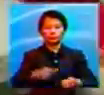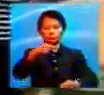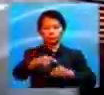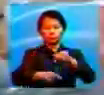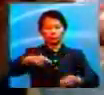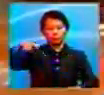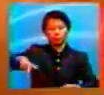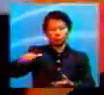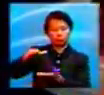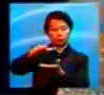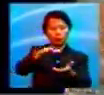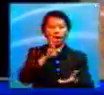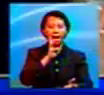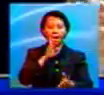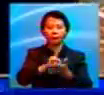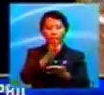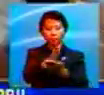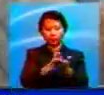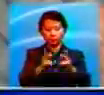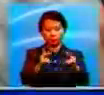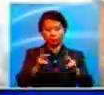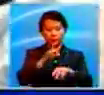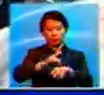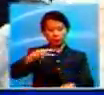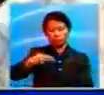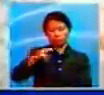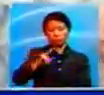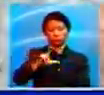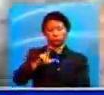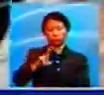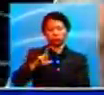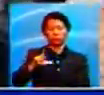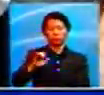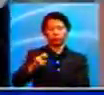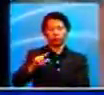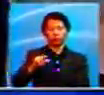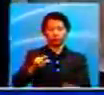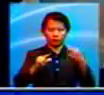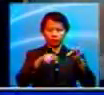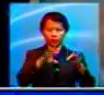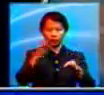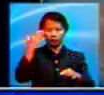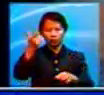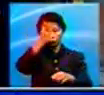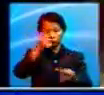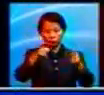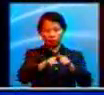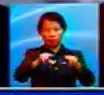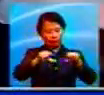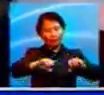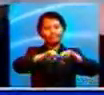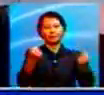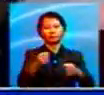Mengenai kelewatan penyaluran bekalan air di beberapa kawasan di Hulu Langat pada 19 April lalu, Priscilla berkata ia berikutan kejadian paip pecah